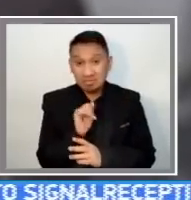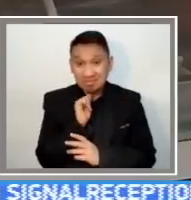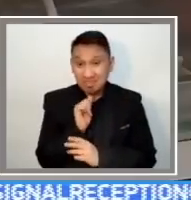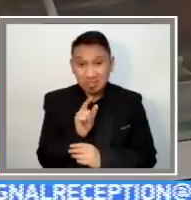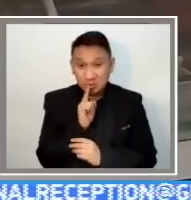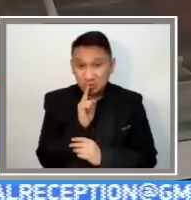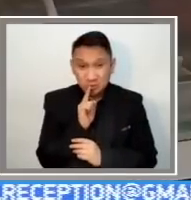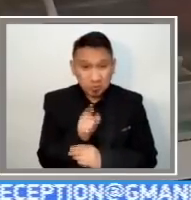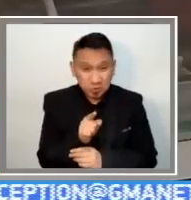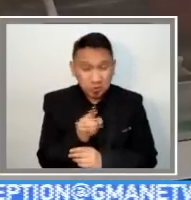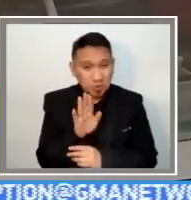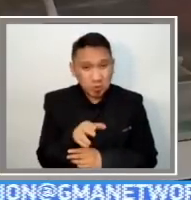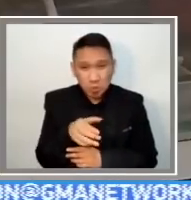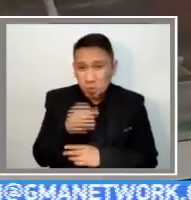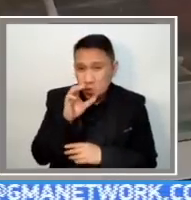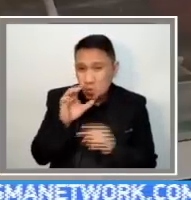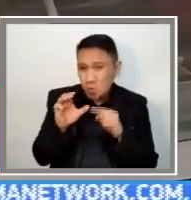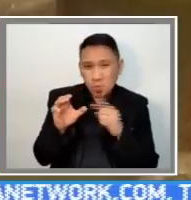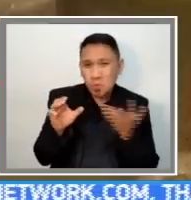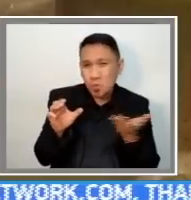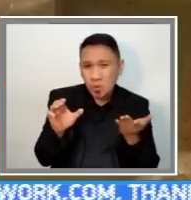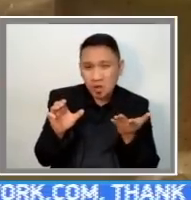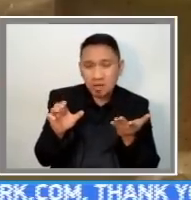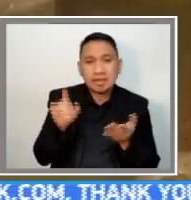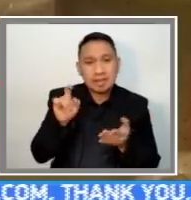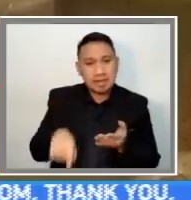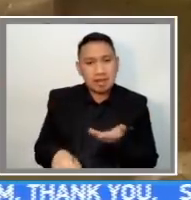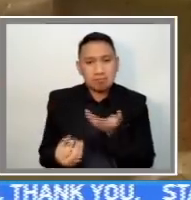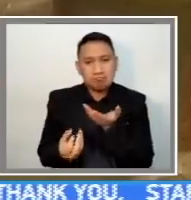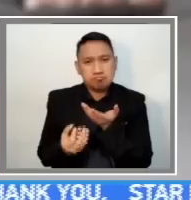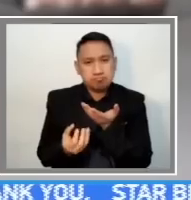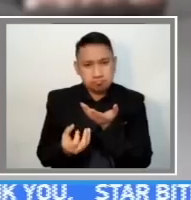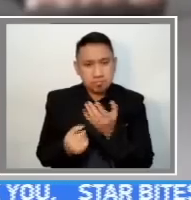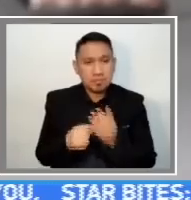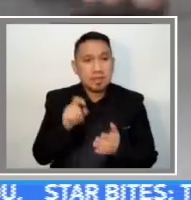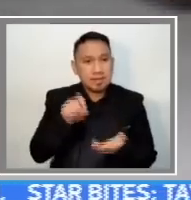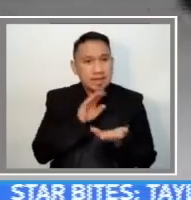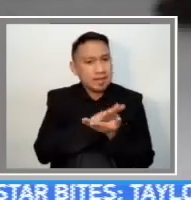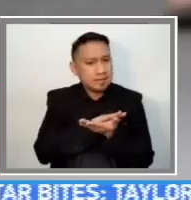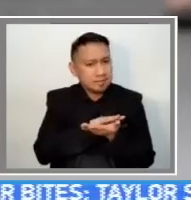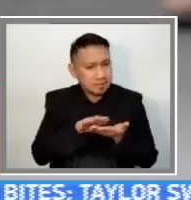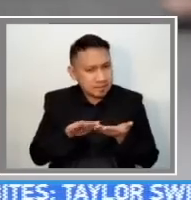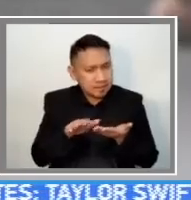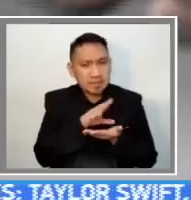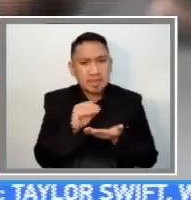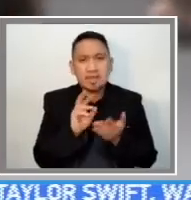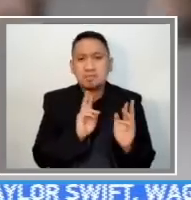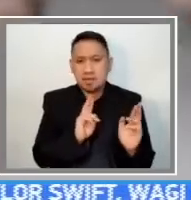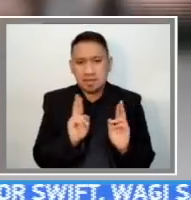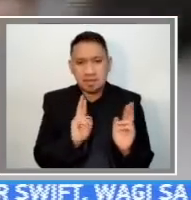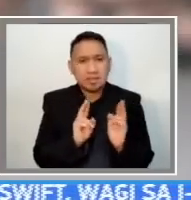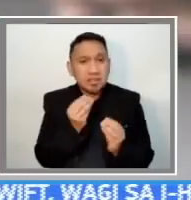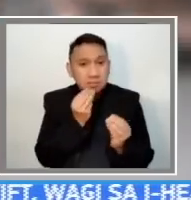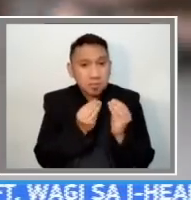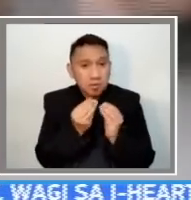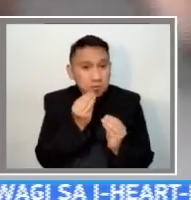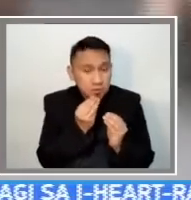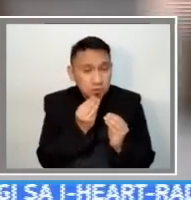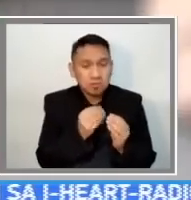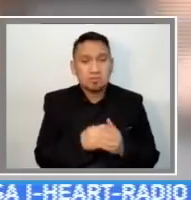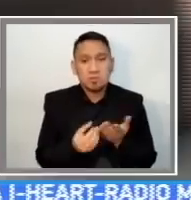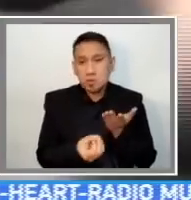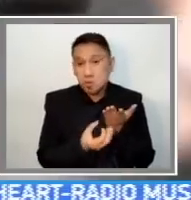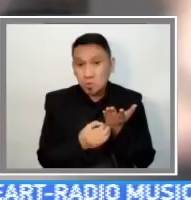pinanggagalingan ng inuming tubig, dapat pakuluan ito. Tiyak hinding malinis at maayos ang paghahanda sa pagkain. Importante rin po